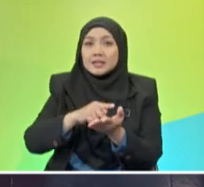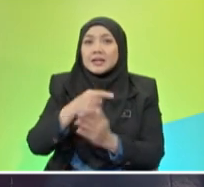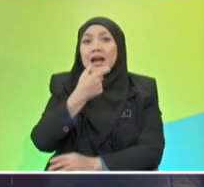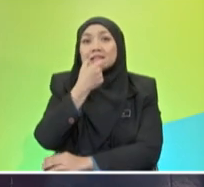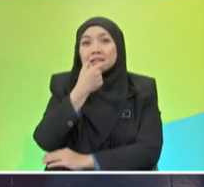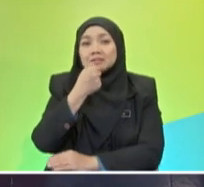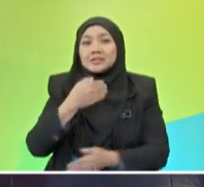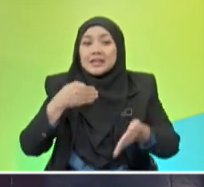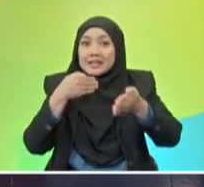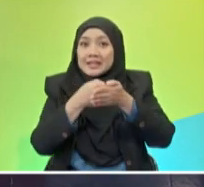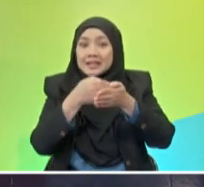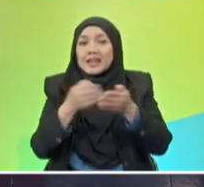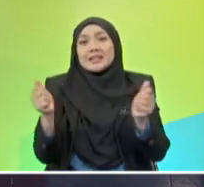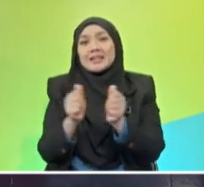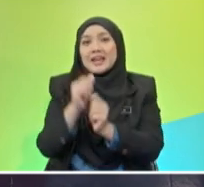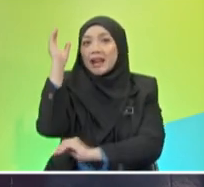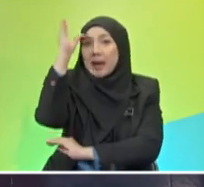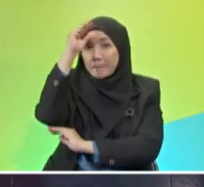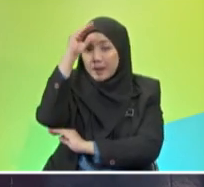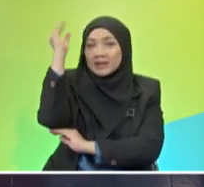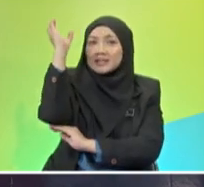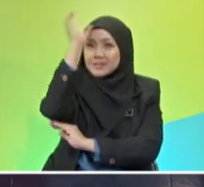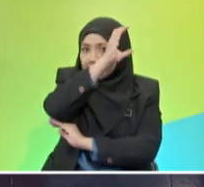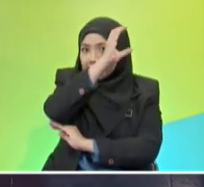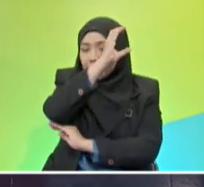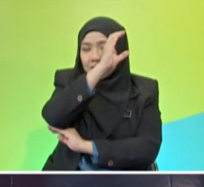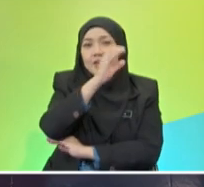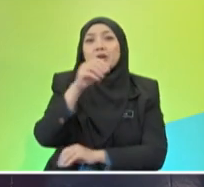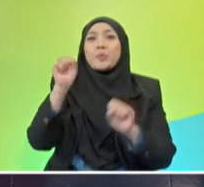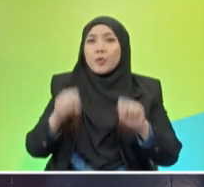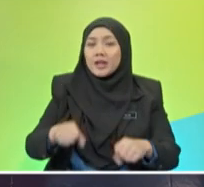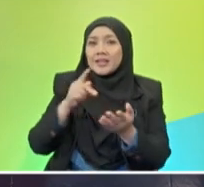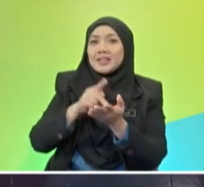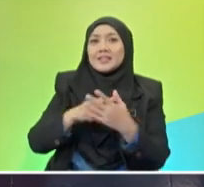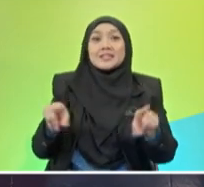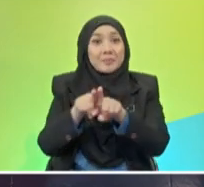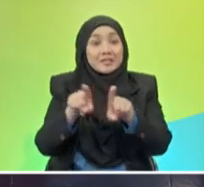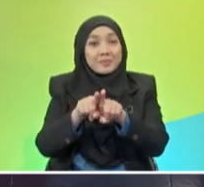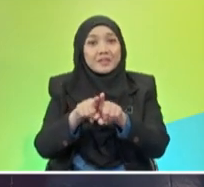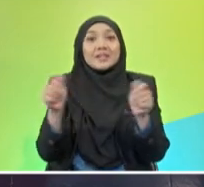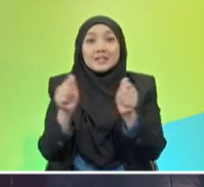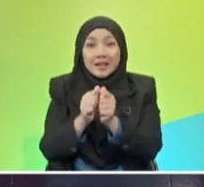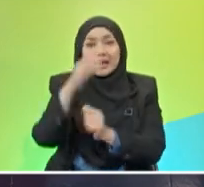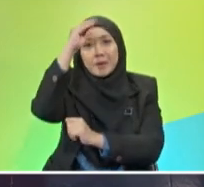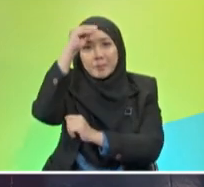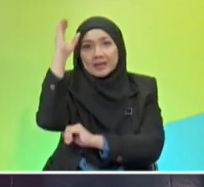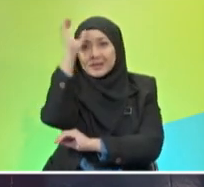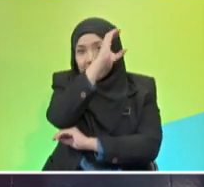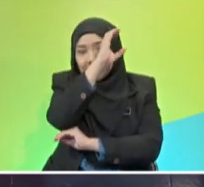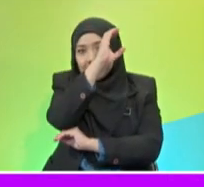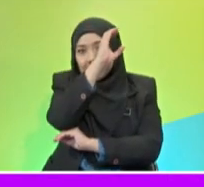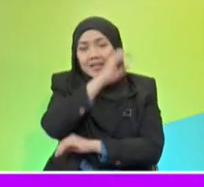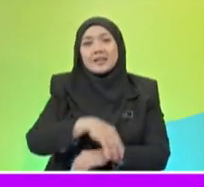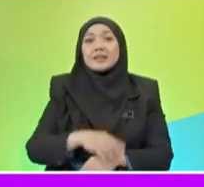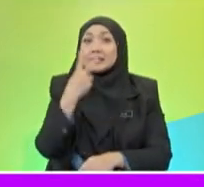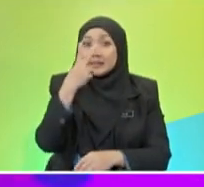cikgu. Okey, mungkin kawan-kawan di rumah pun boleh kira bersama-sama. Betul. Boleh tolong abang Chris sama. Okey.